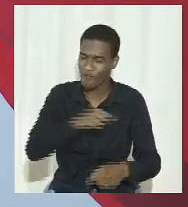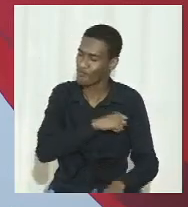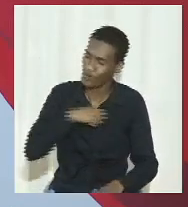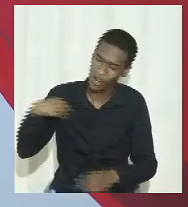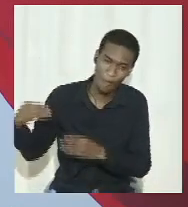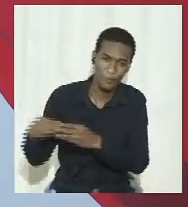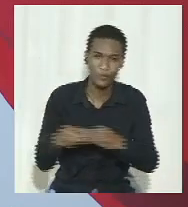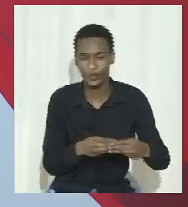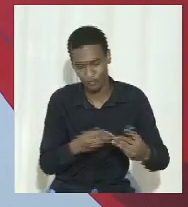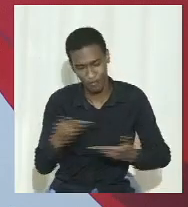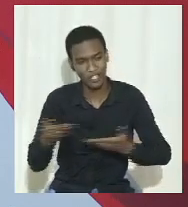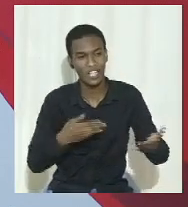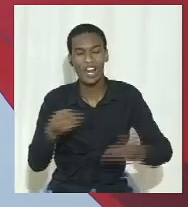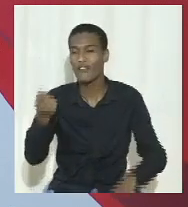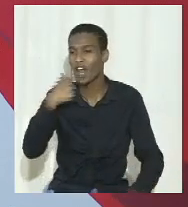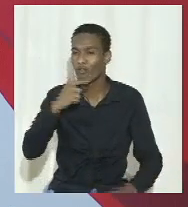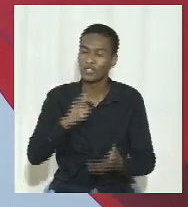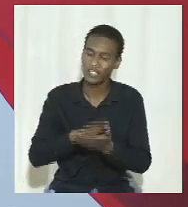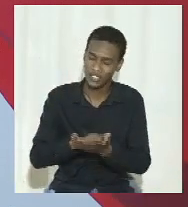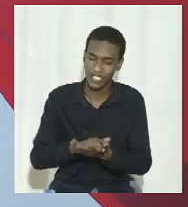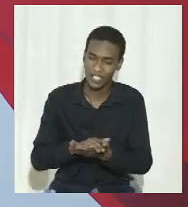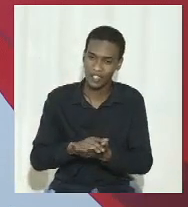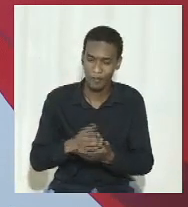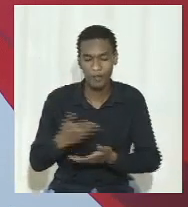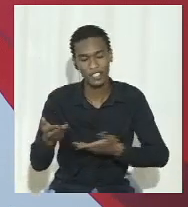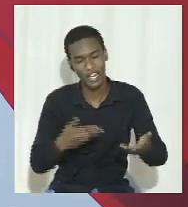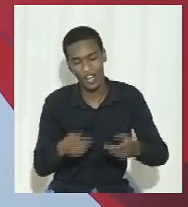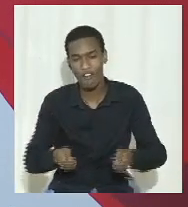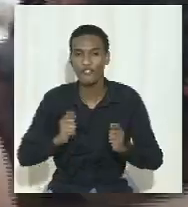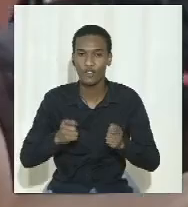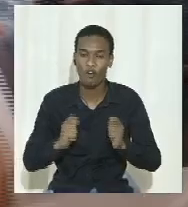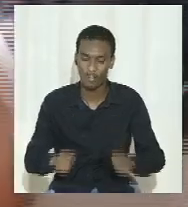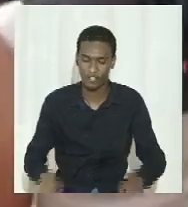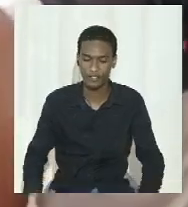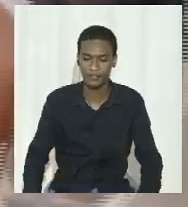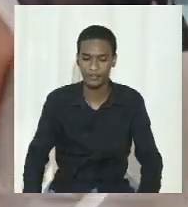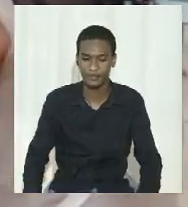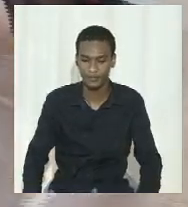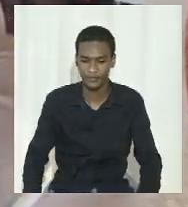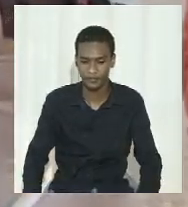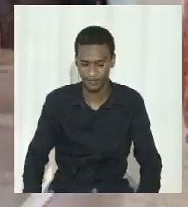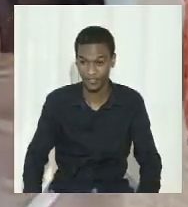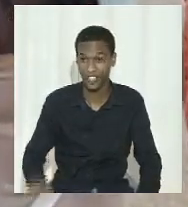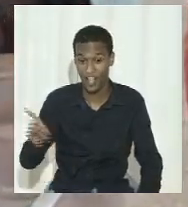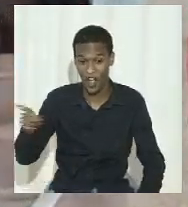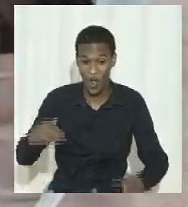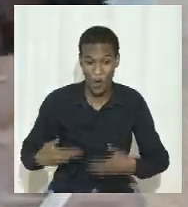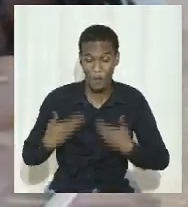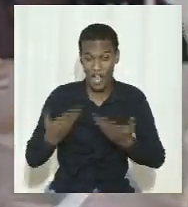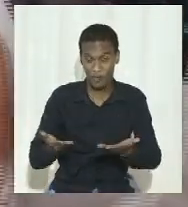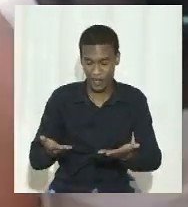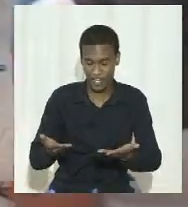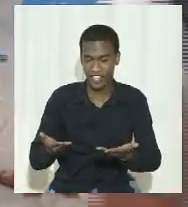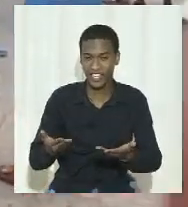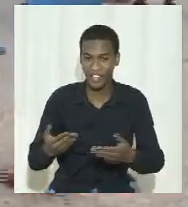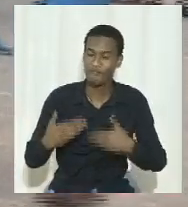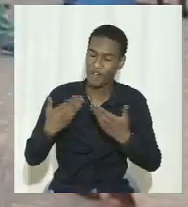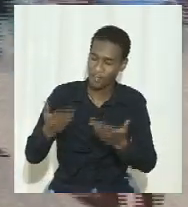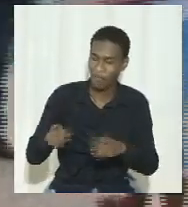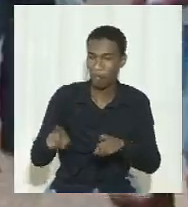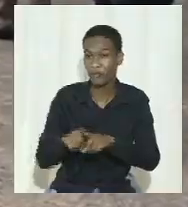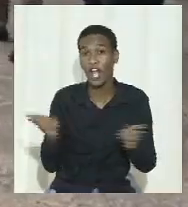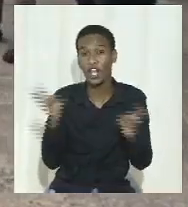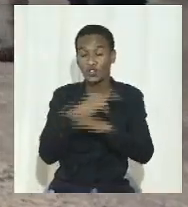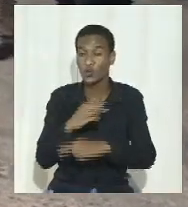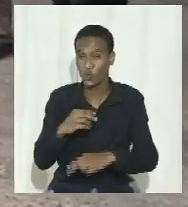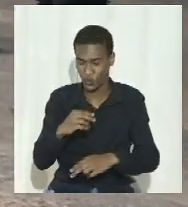sy fizarana fanafody ataon'ny fitondram-panjakana amin'ny faritra maro. Andeha ho raintsika izay. Nanolotra fakasitrahana mendrika solondranom-boankazo ho an'ny